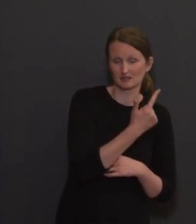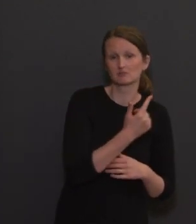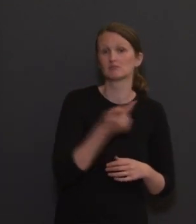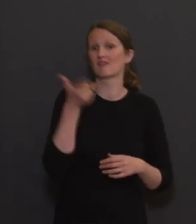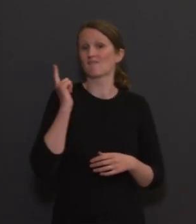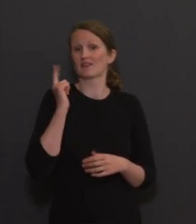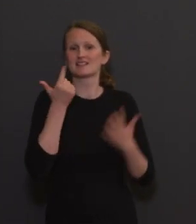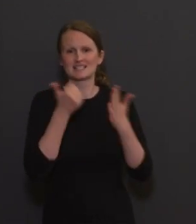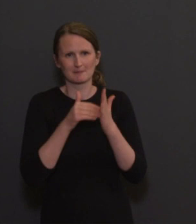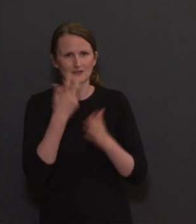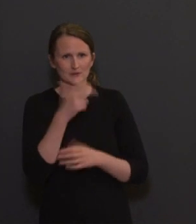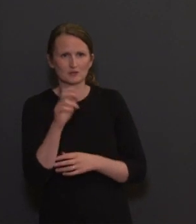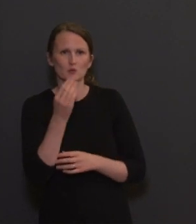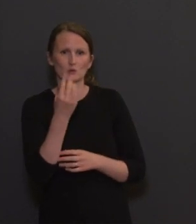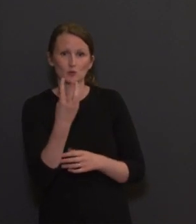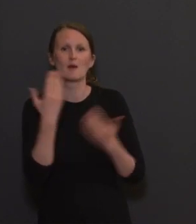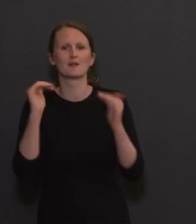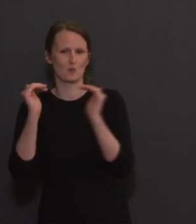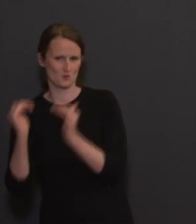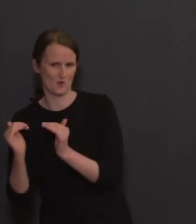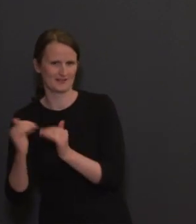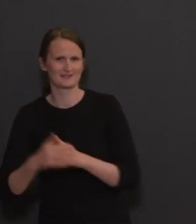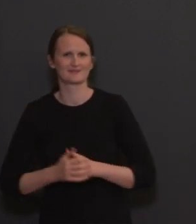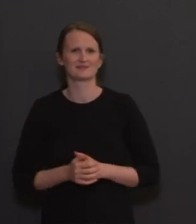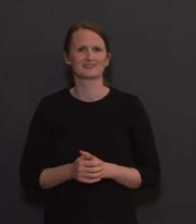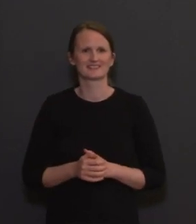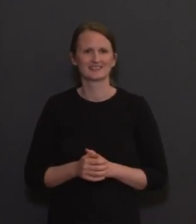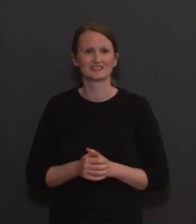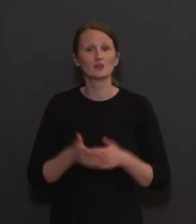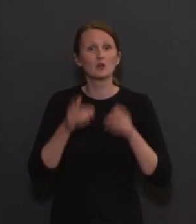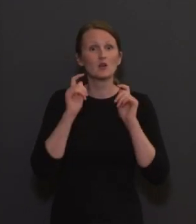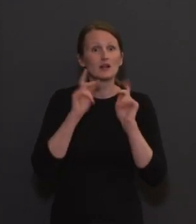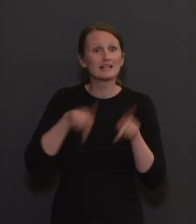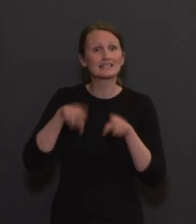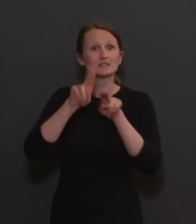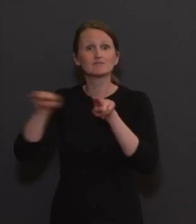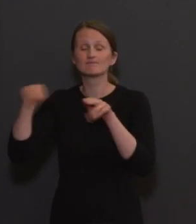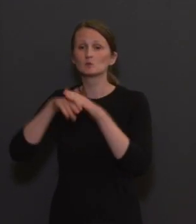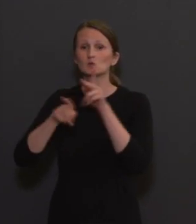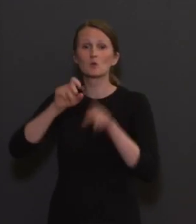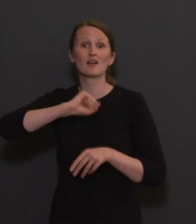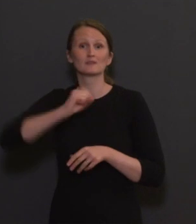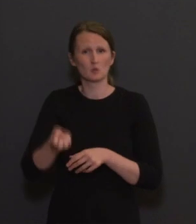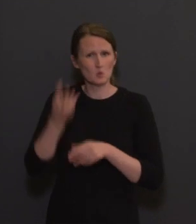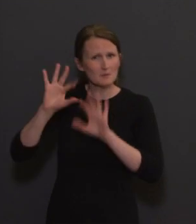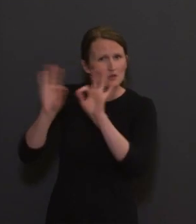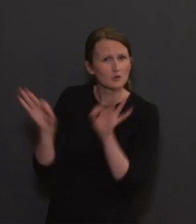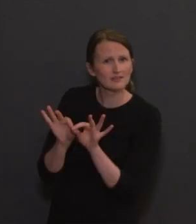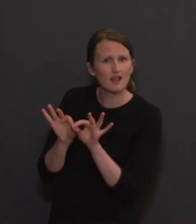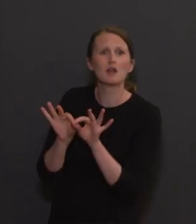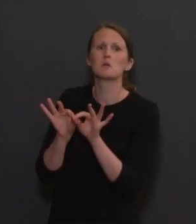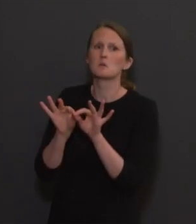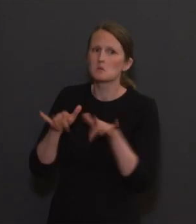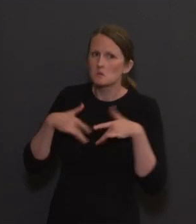Au niveau des lits de soins intensifs que vous voyez sur la diapositive actuelle, mais vous voyez aussi qu'il y a une tendance dans le bon sens de cette courbe qui tend